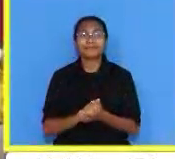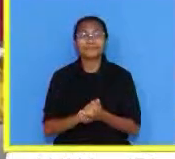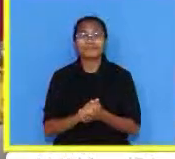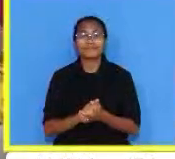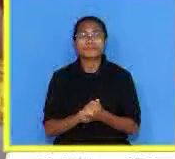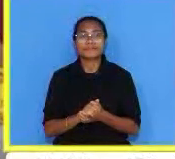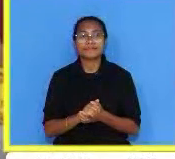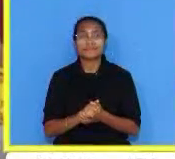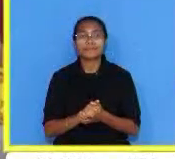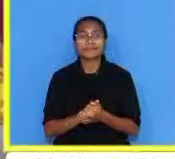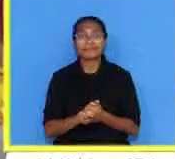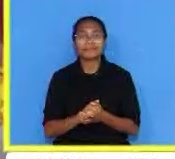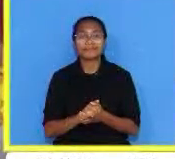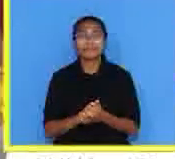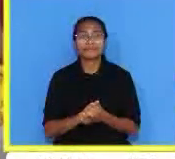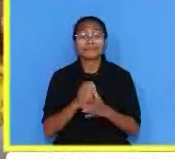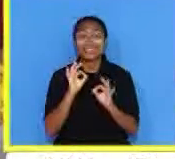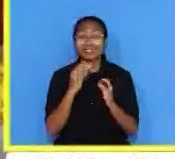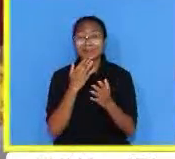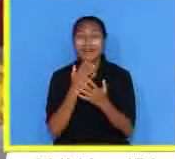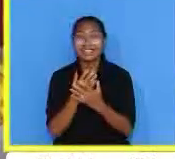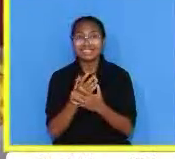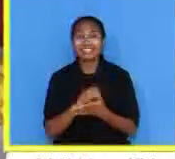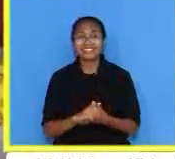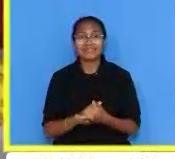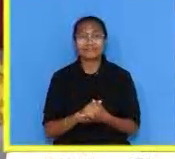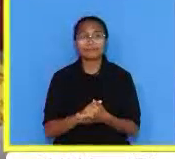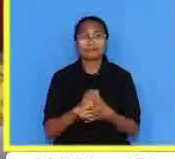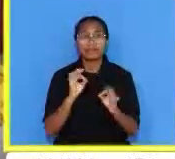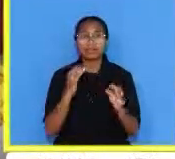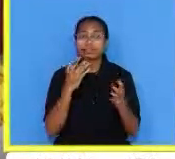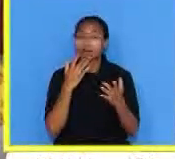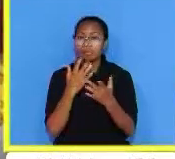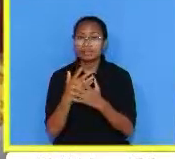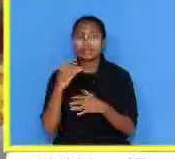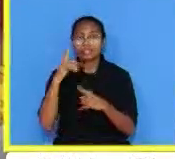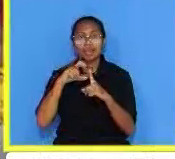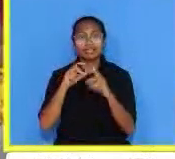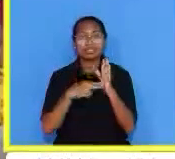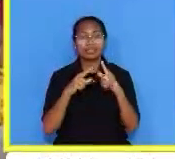Terima kasih Kak Dina, terima kasih Bu Emma.